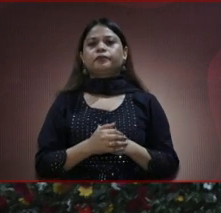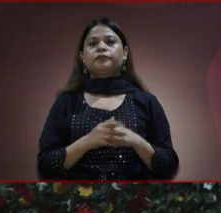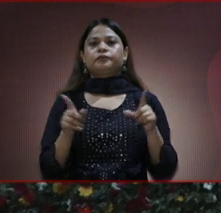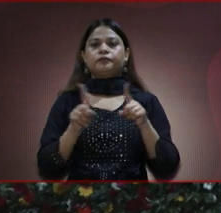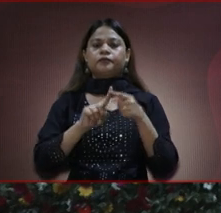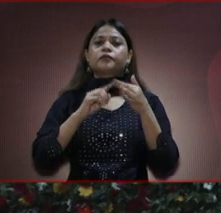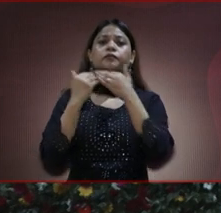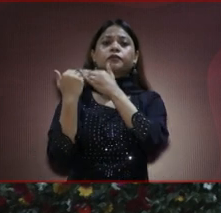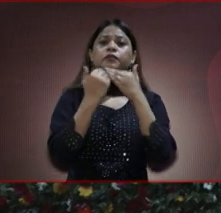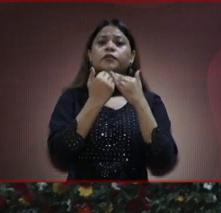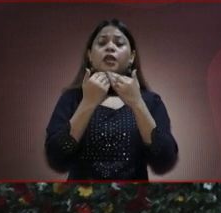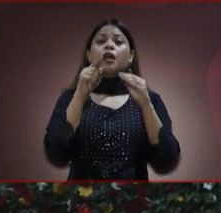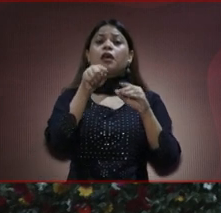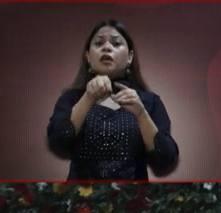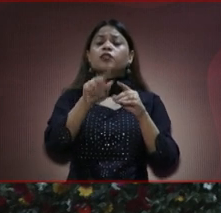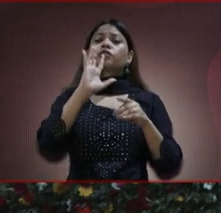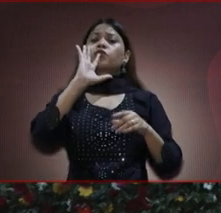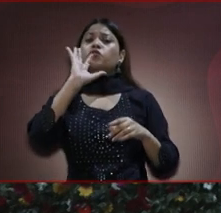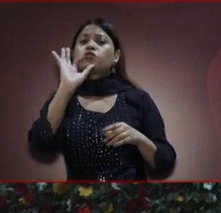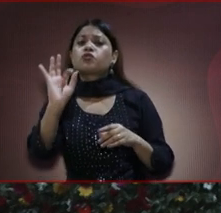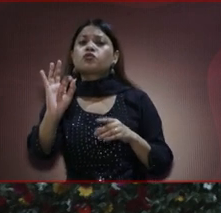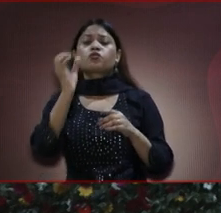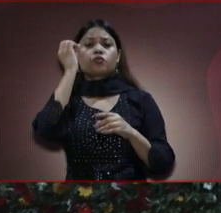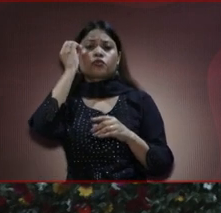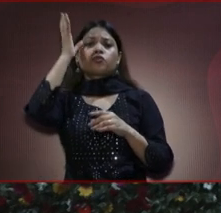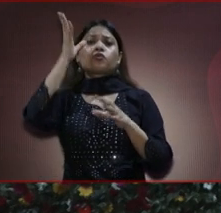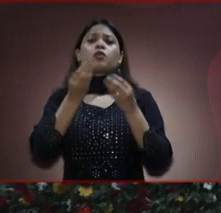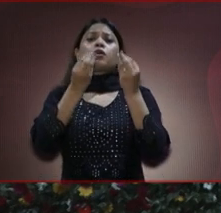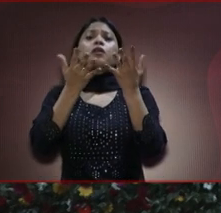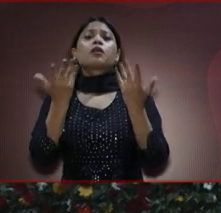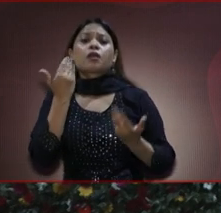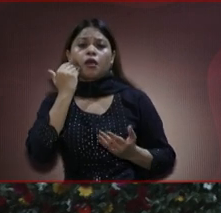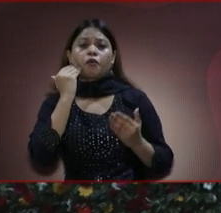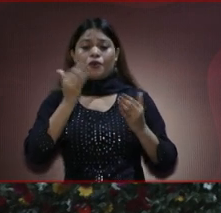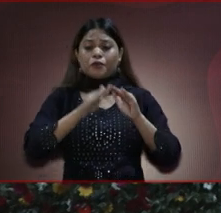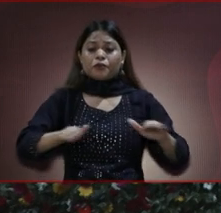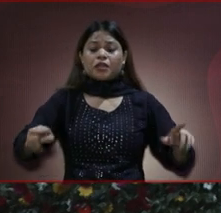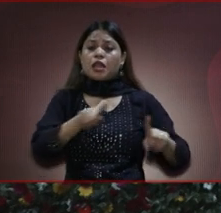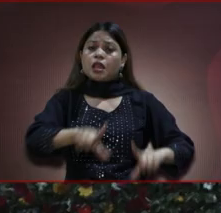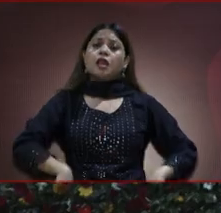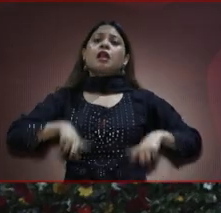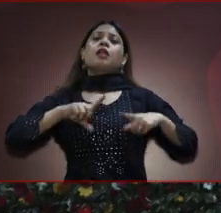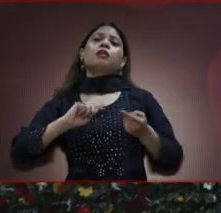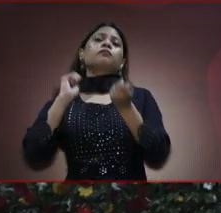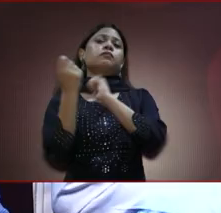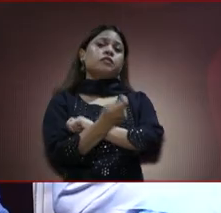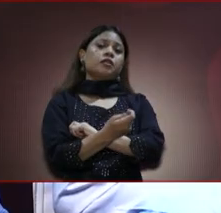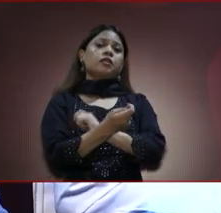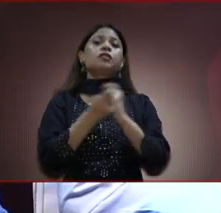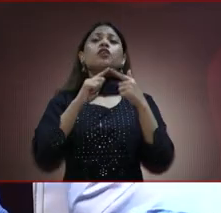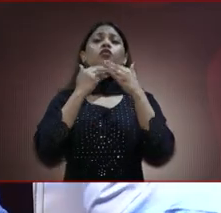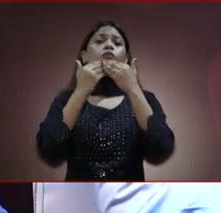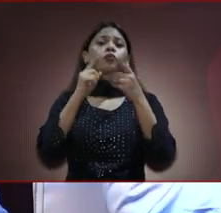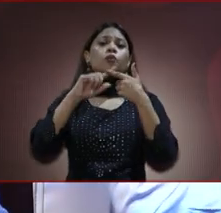तभी सार्थक है जब उसका प्रकाश हर बच्चे के जीवन को रोशन करे। स्कूली शिक्षा का उद्देश्य समाज के